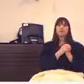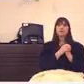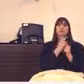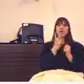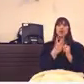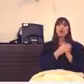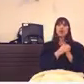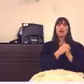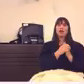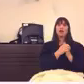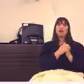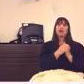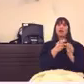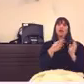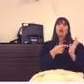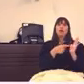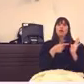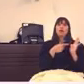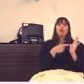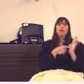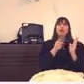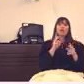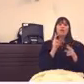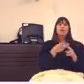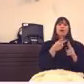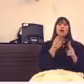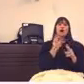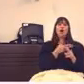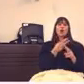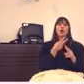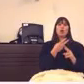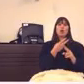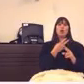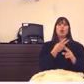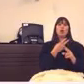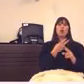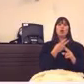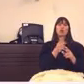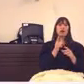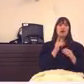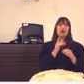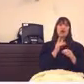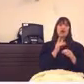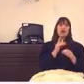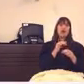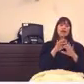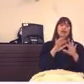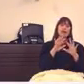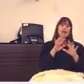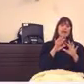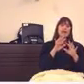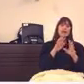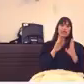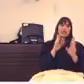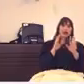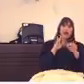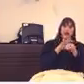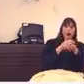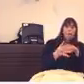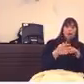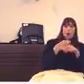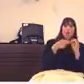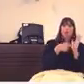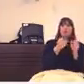וכנראה שמכיוון שהם התרגלו שיחפו עליהם, כי הם עושים עבודת חסד כל הזמן, ואף פעם לא יעמתו אותם עם השאלות.